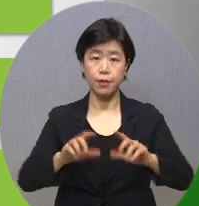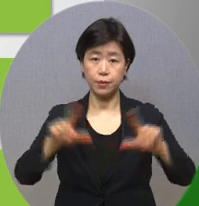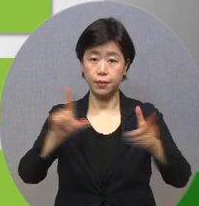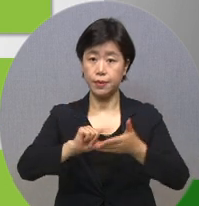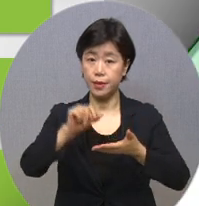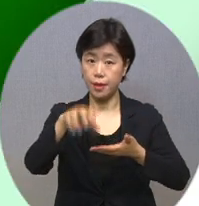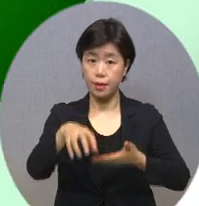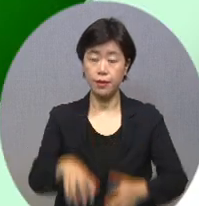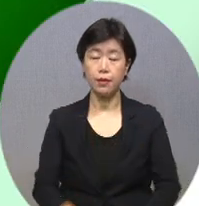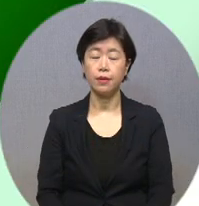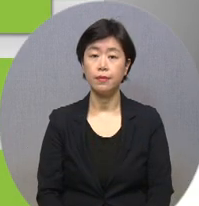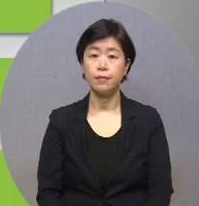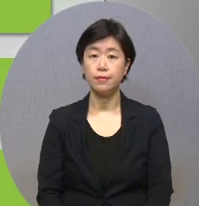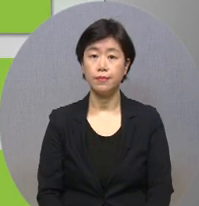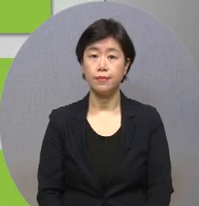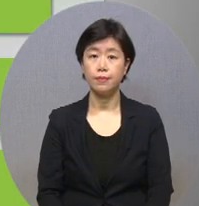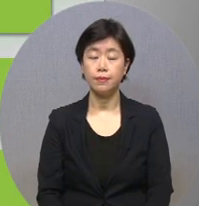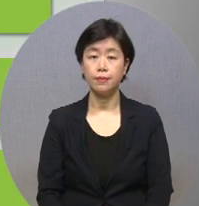경기 동부지사입니다.